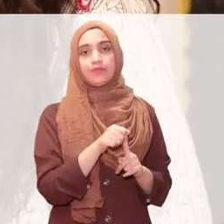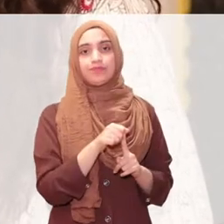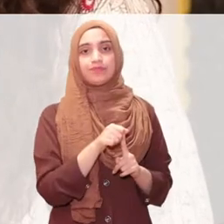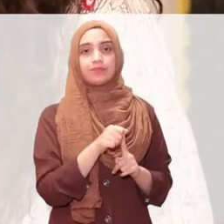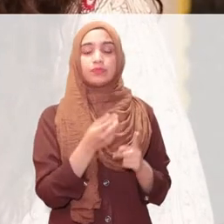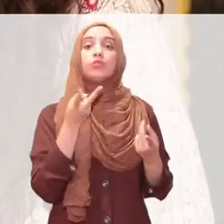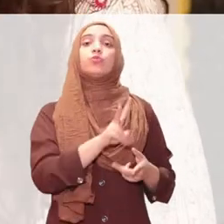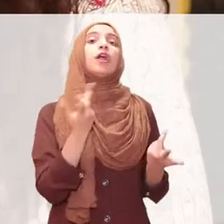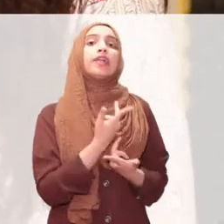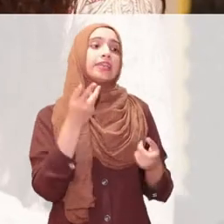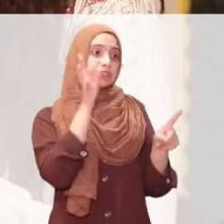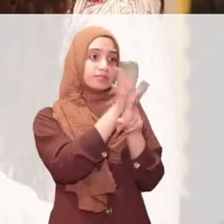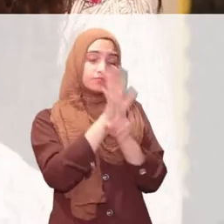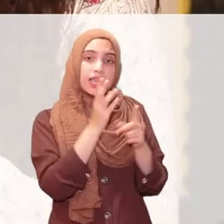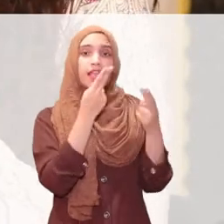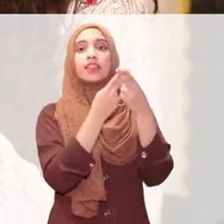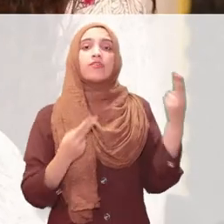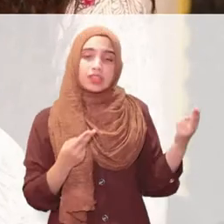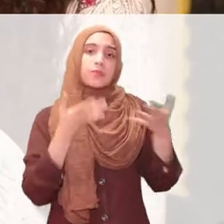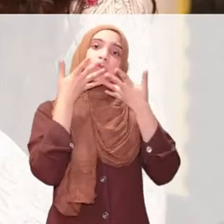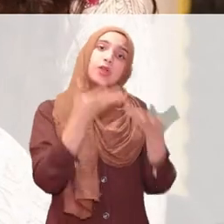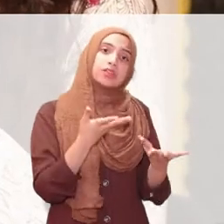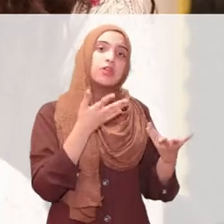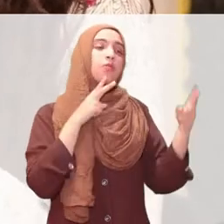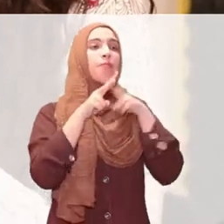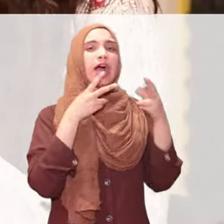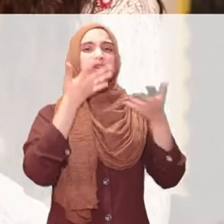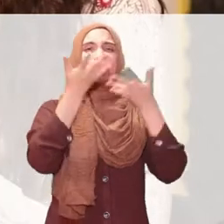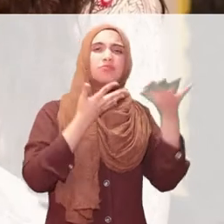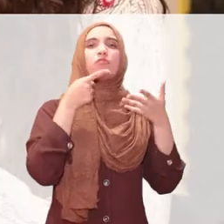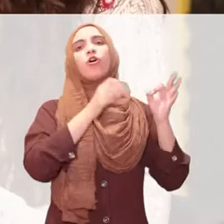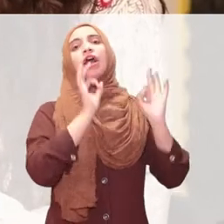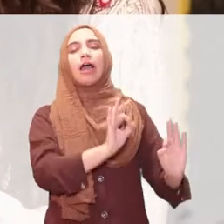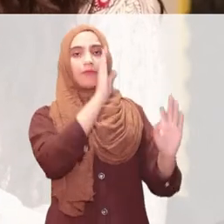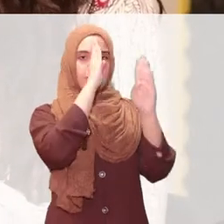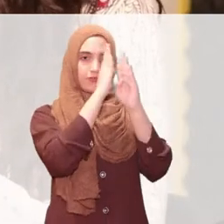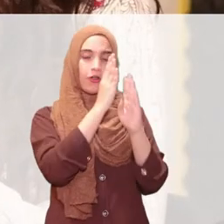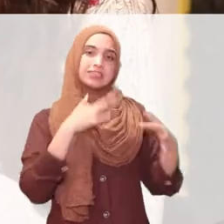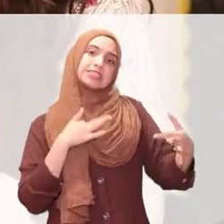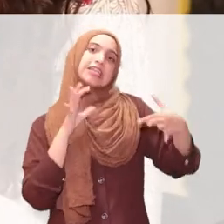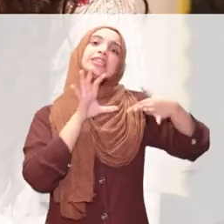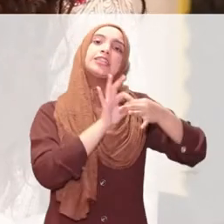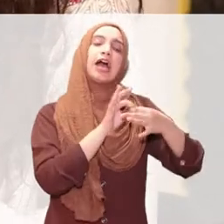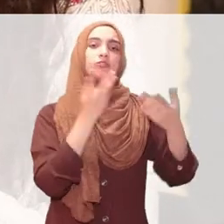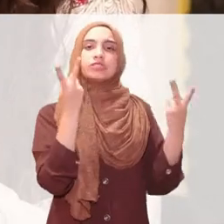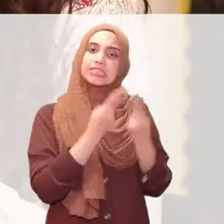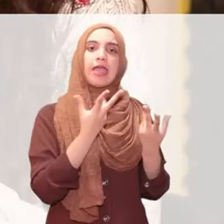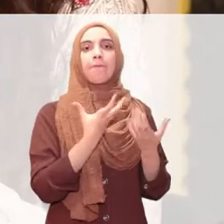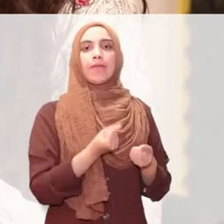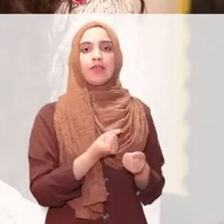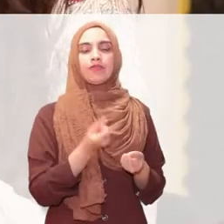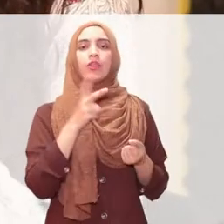एंड विल लाइट योर माइंड एंड